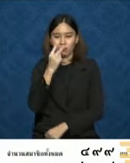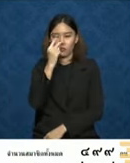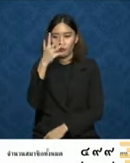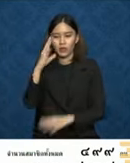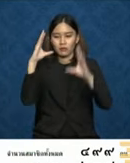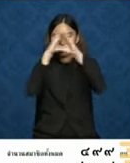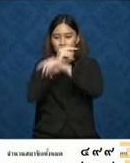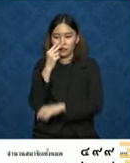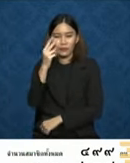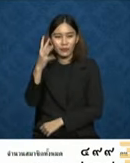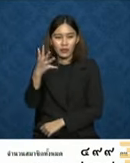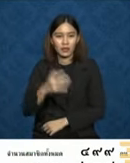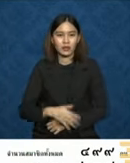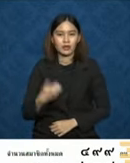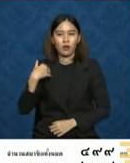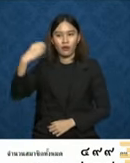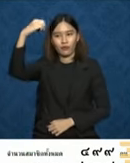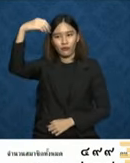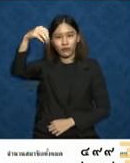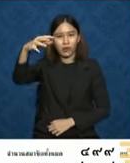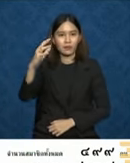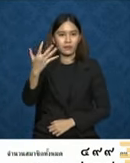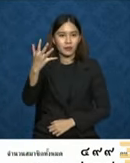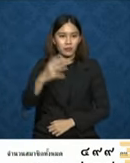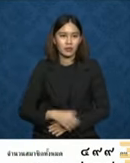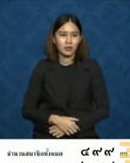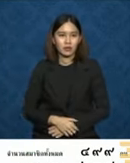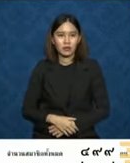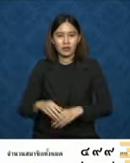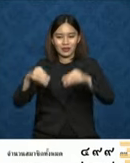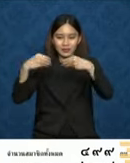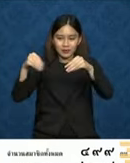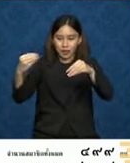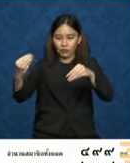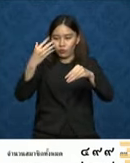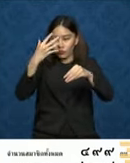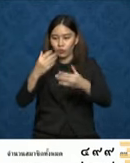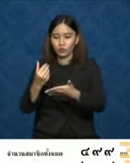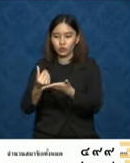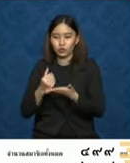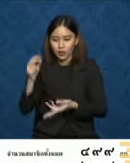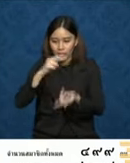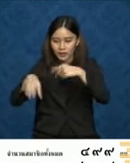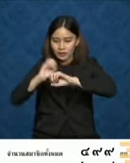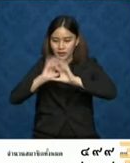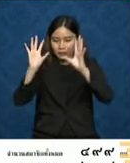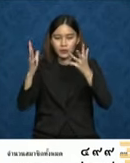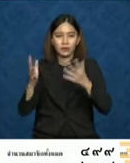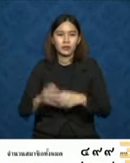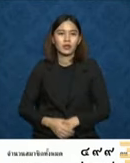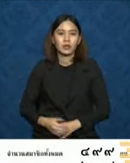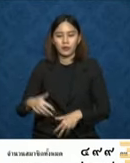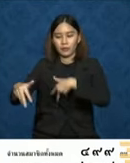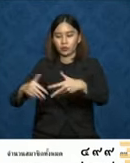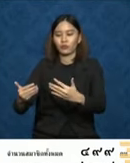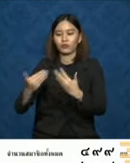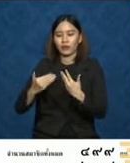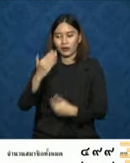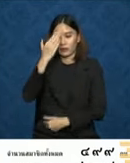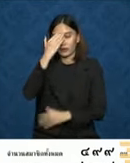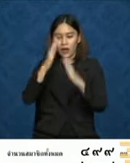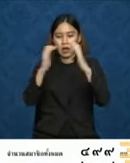ในเวลากลางคืนแล้วก็ไม่มีแสงไฟส่องสว่างไม่มีแถบสะท้อนที่เพื่อช่วยในการมองเห็นนะครับก็ประชาชนฝากมาว่าบริเวณ